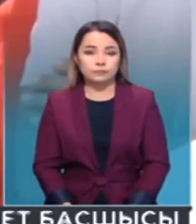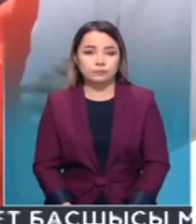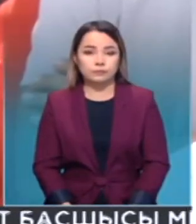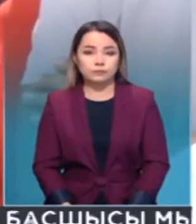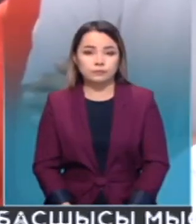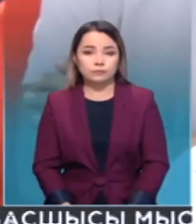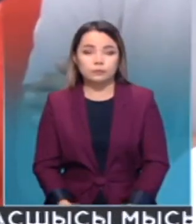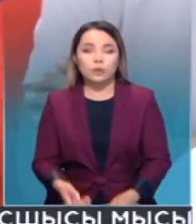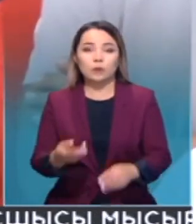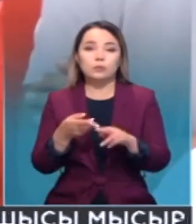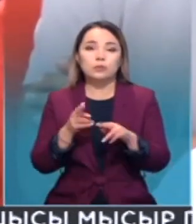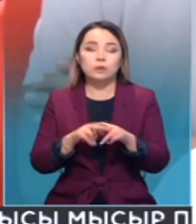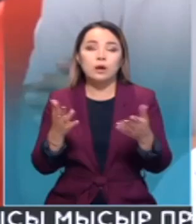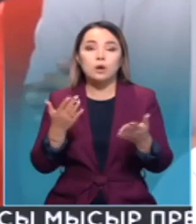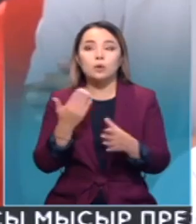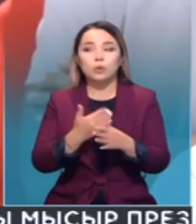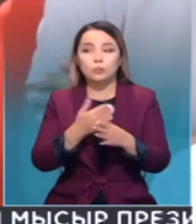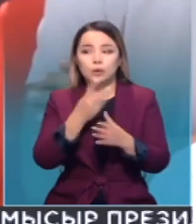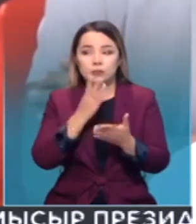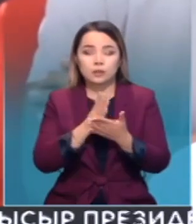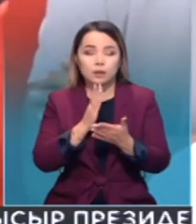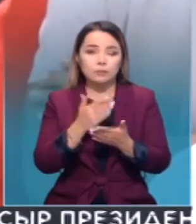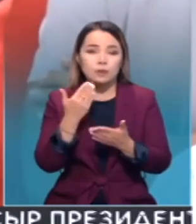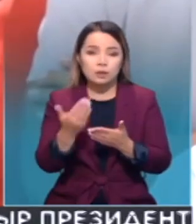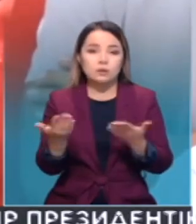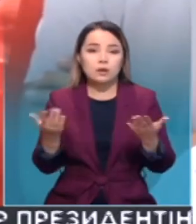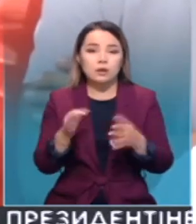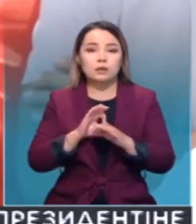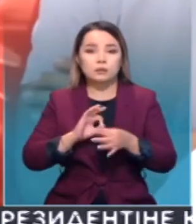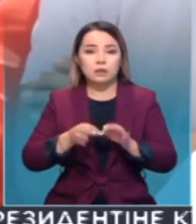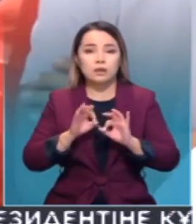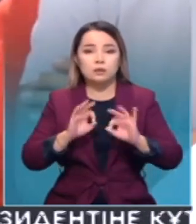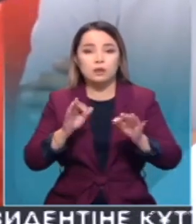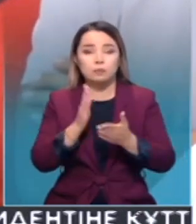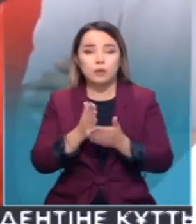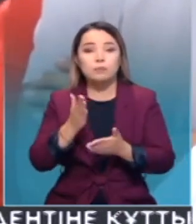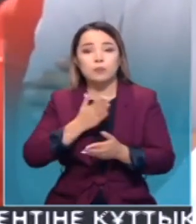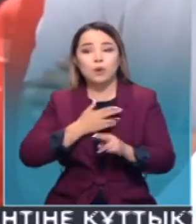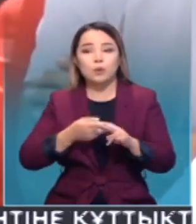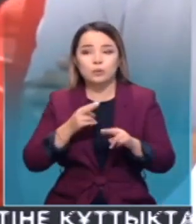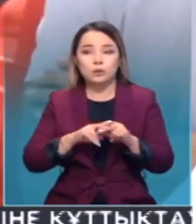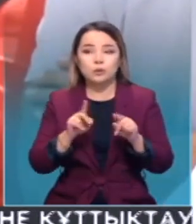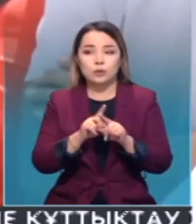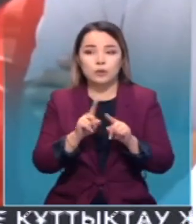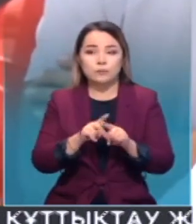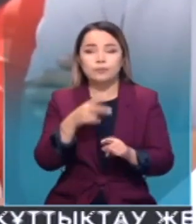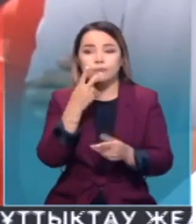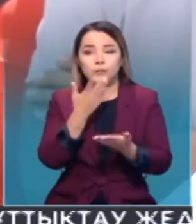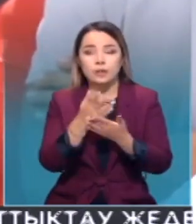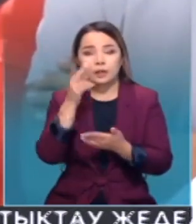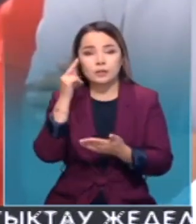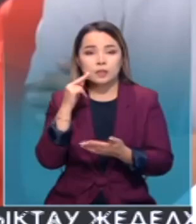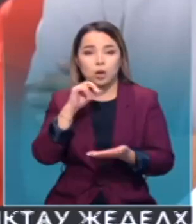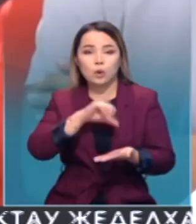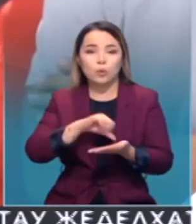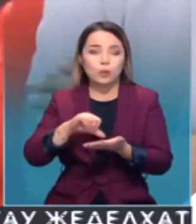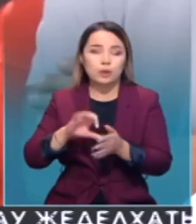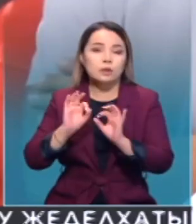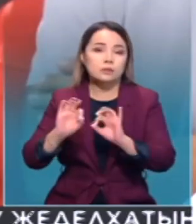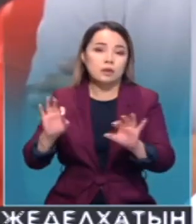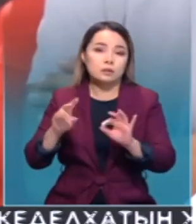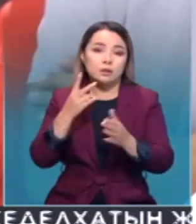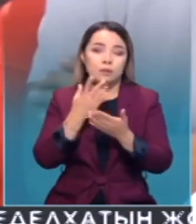Мұраған қандай көмектер көрсетіледі, қандай көмектер болады, анау-мұнау деп айтқан кезде, бізге осы басшыларымыздың, ана Қытай өкілінің басшыларының